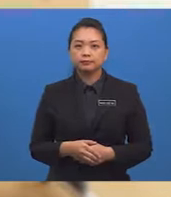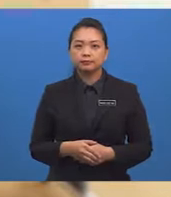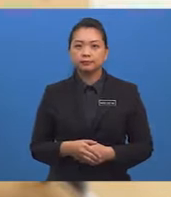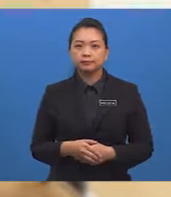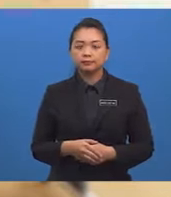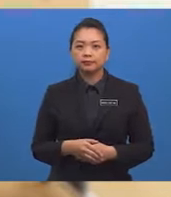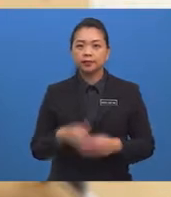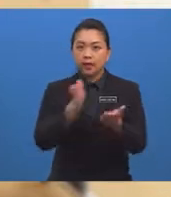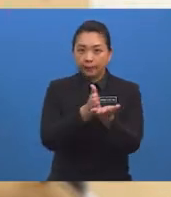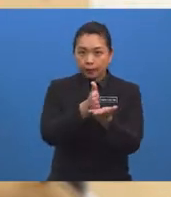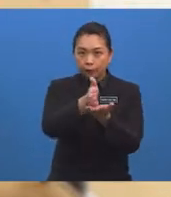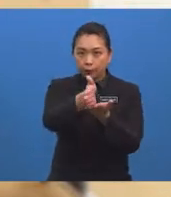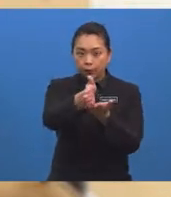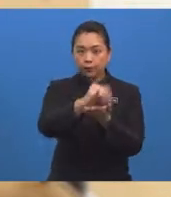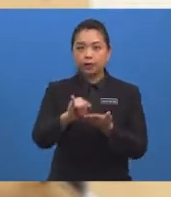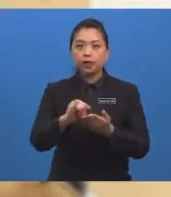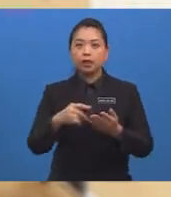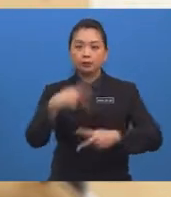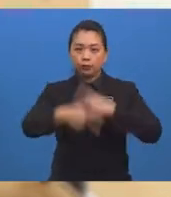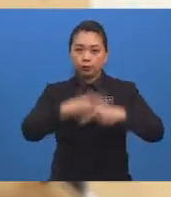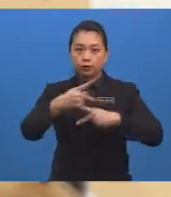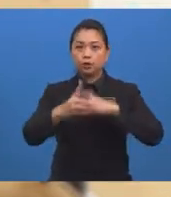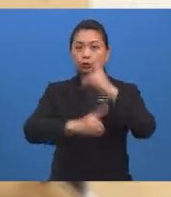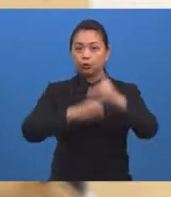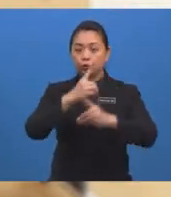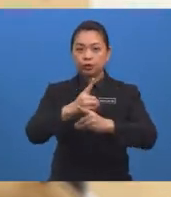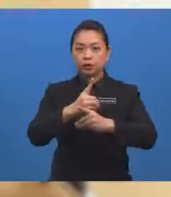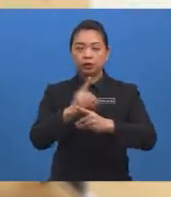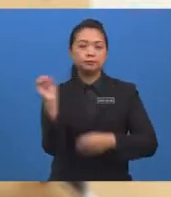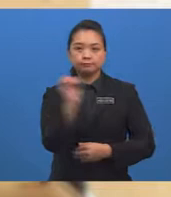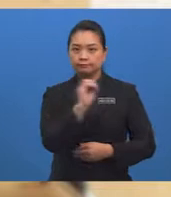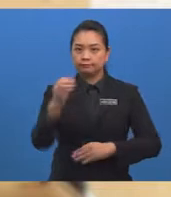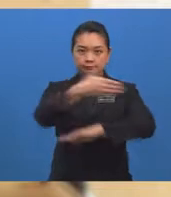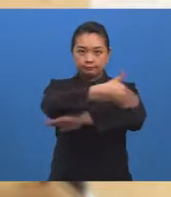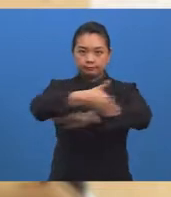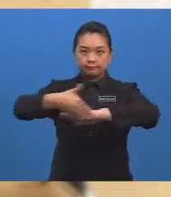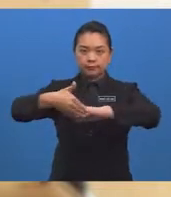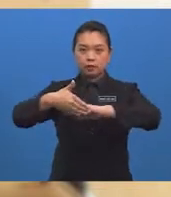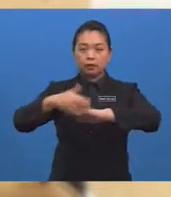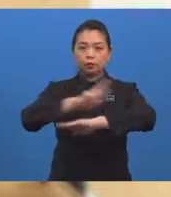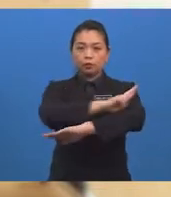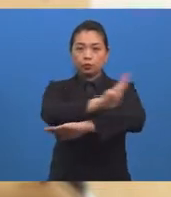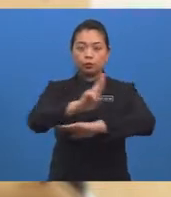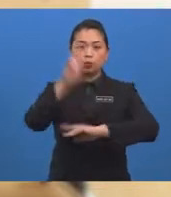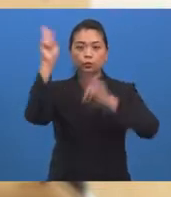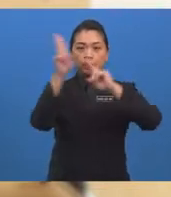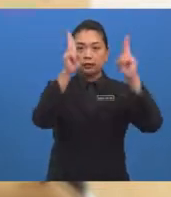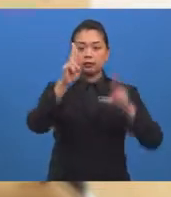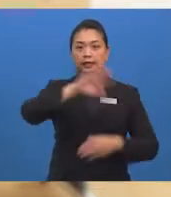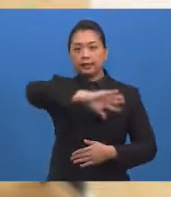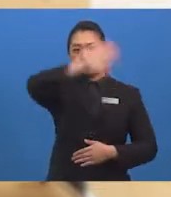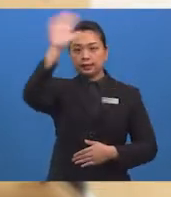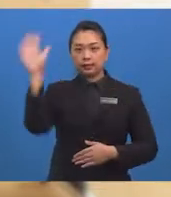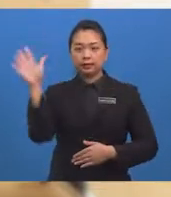Melalui proses ini, dunia akhirnya tidak lagi mempunyai sempadan ruang udara dan langit serta